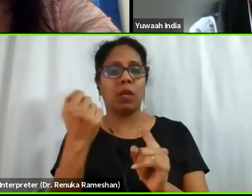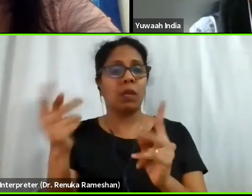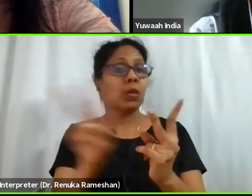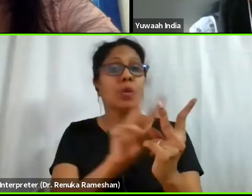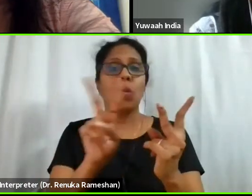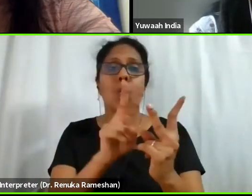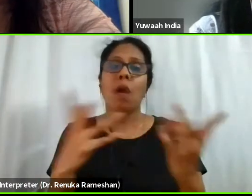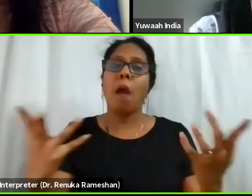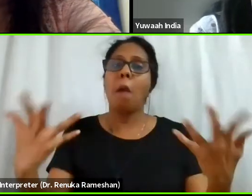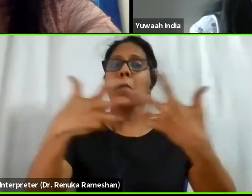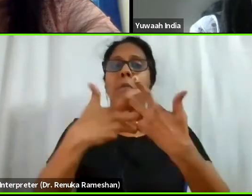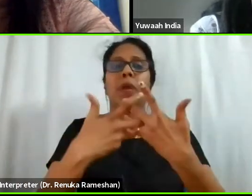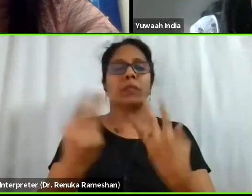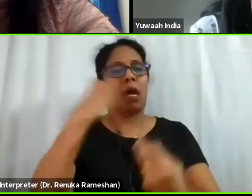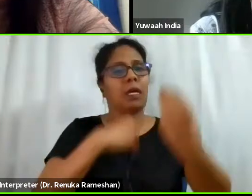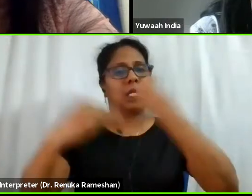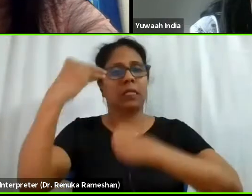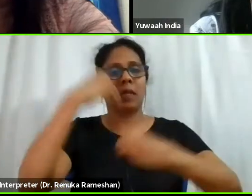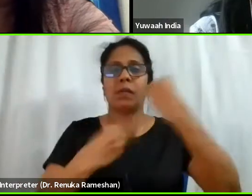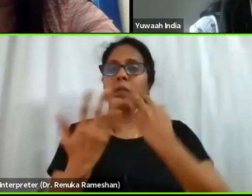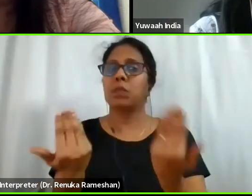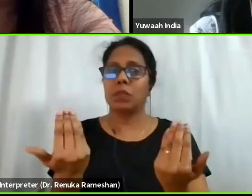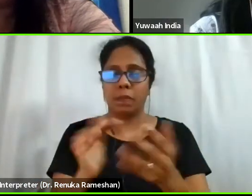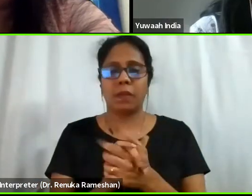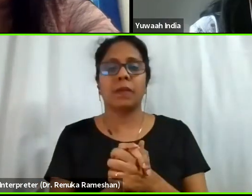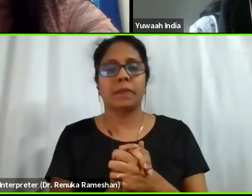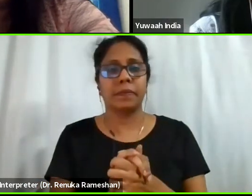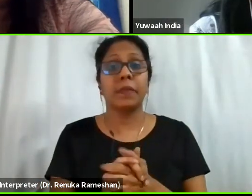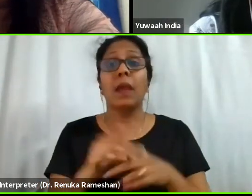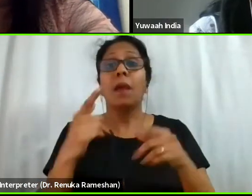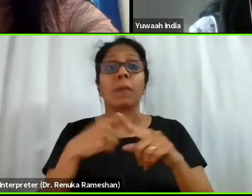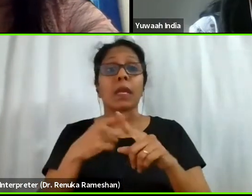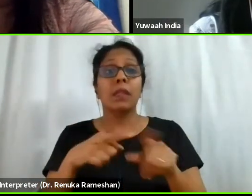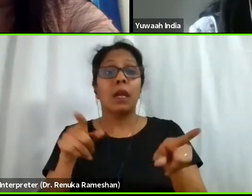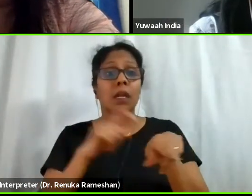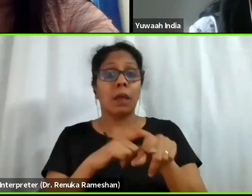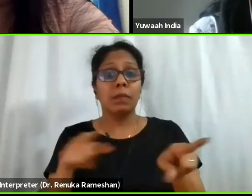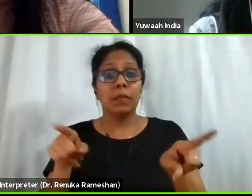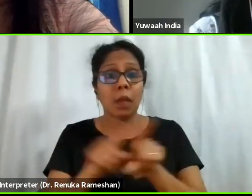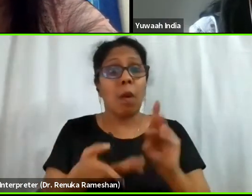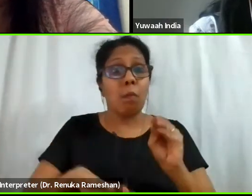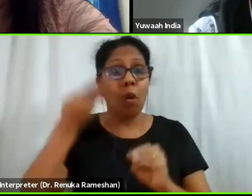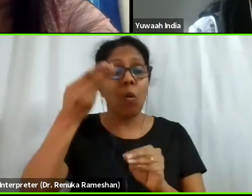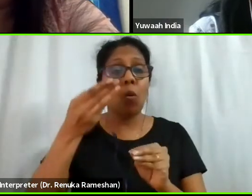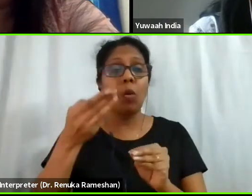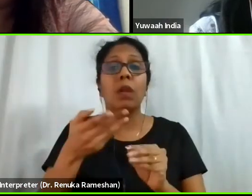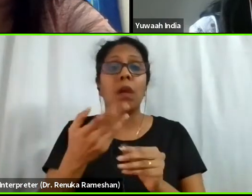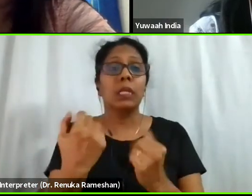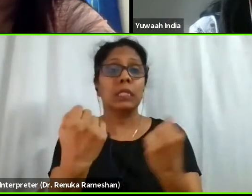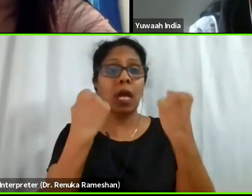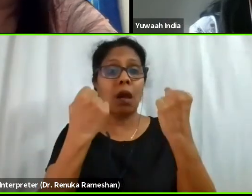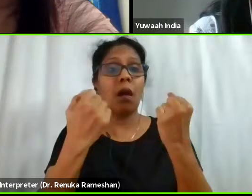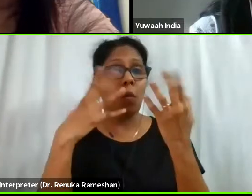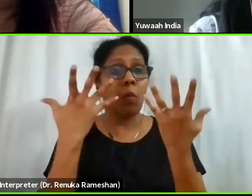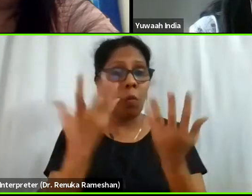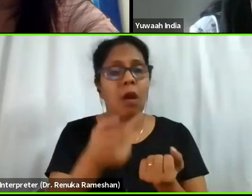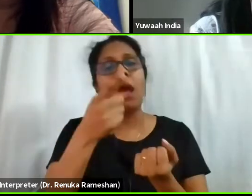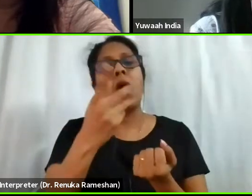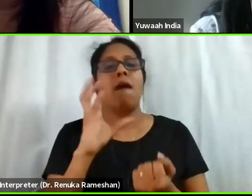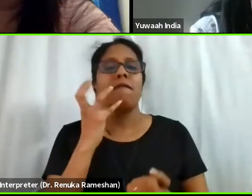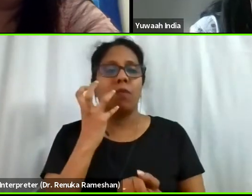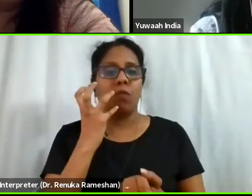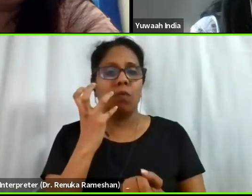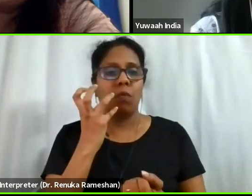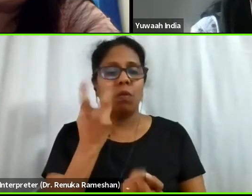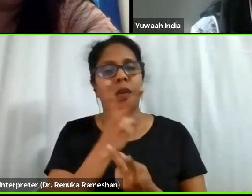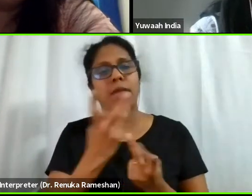जाए आपके पास। एट द सेम टाइम हमें और भी माइक्रो न्यूट्रिएंट्स चाहिए, तो हम फल हमें खाना चाहिए।